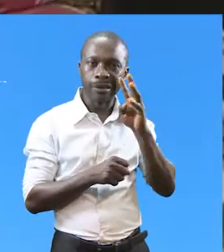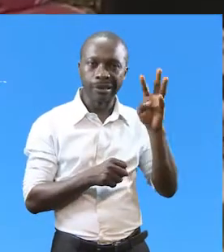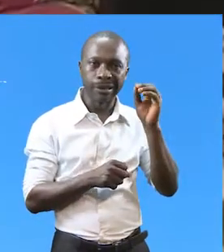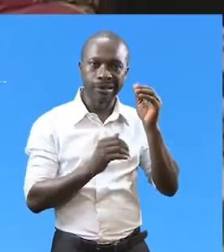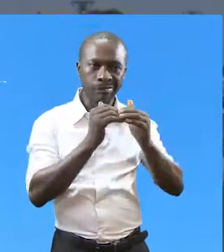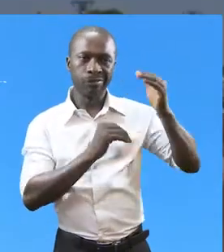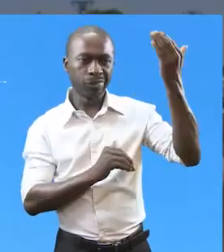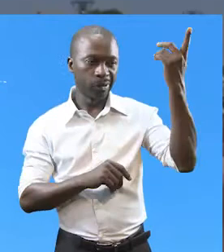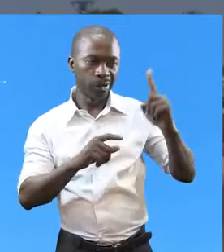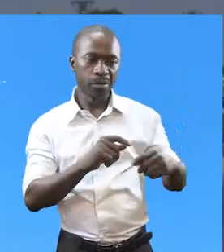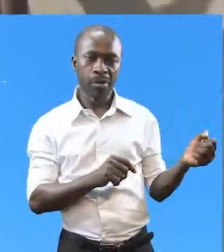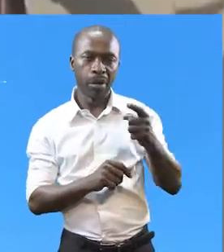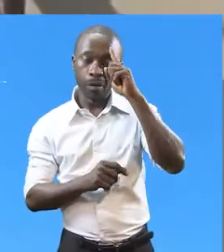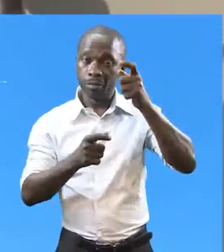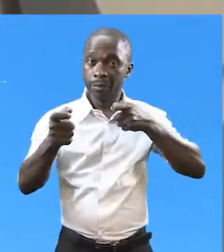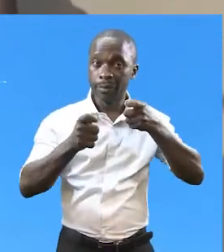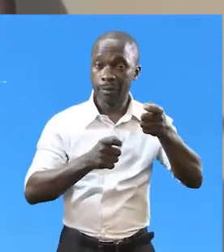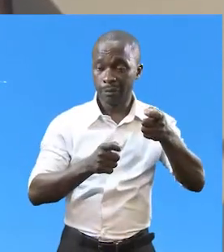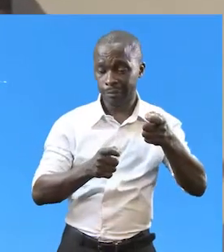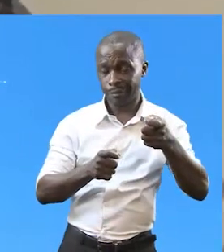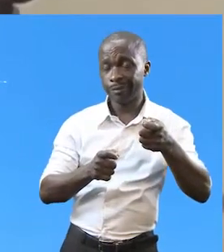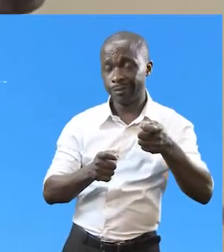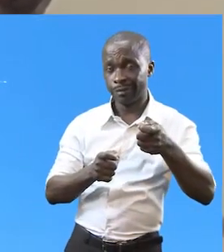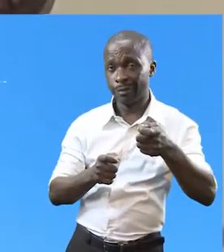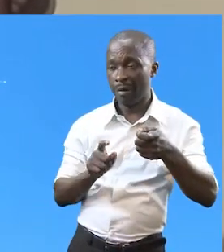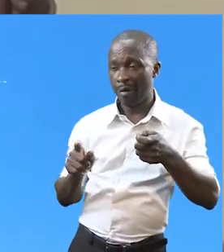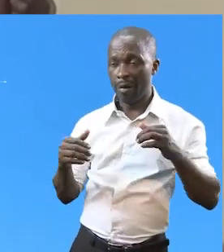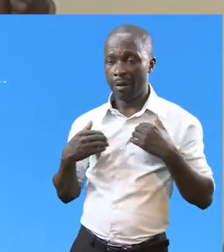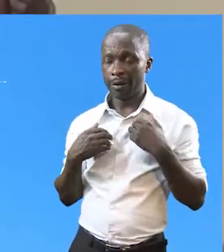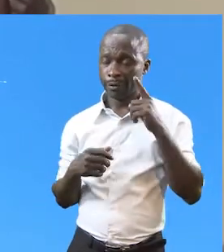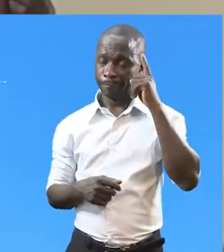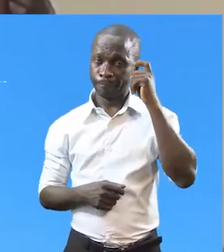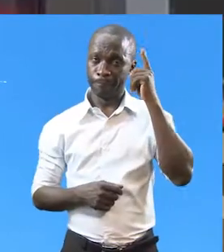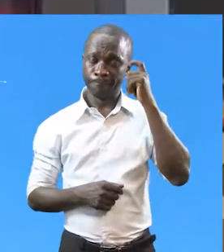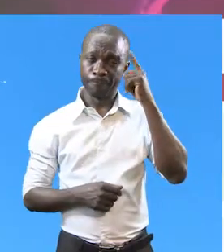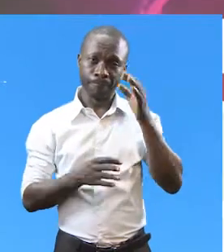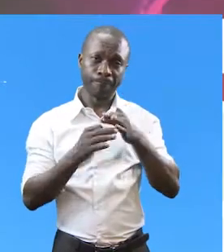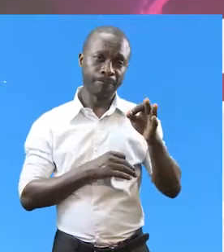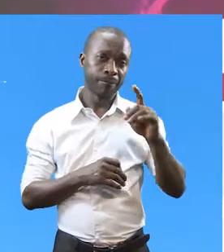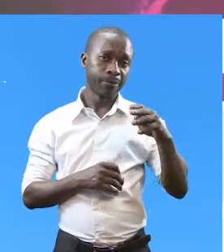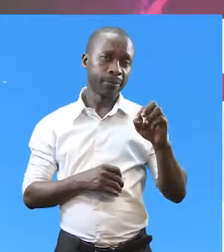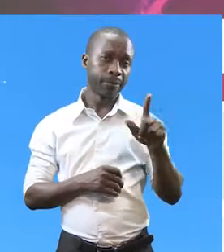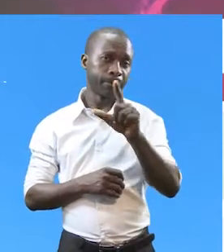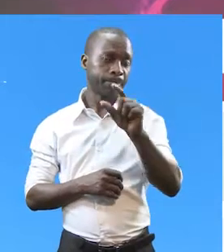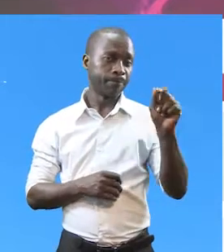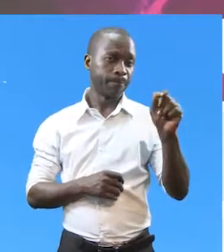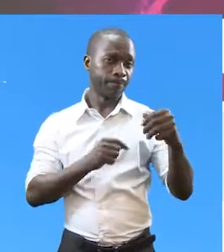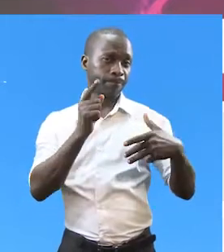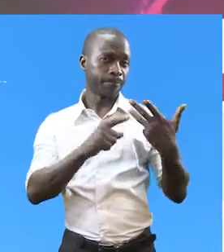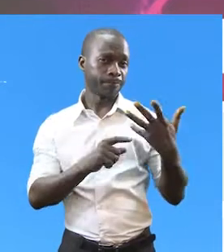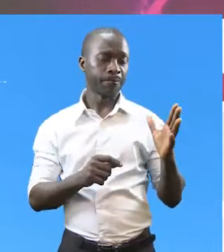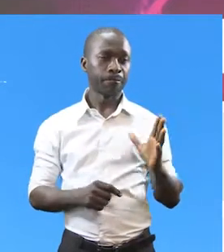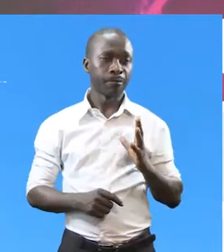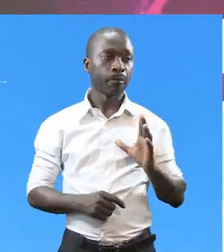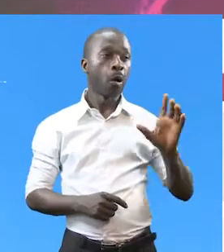décision liberticide concernant l'âge de la candidature à l'élection présidentielle d'avril 2021? Voilà, la capitale économique